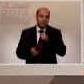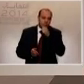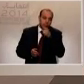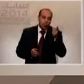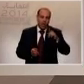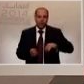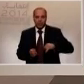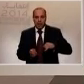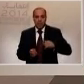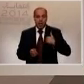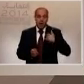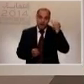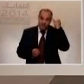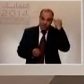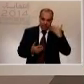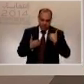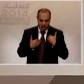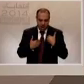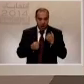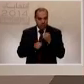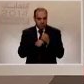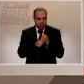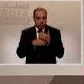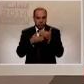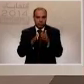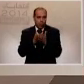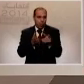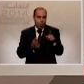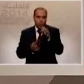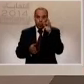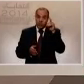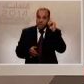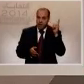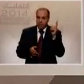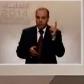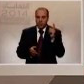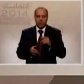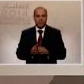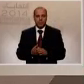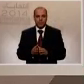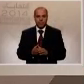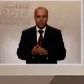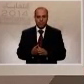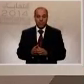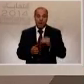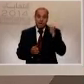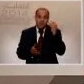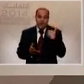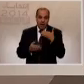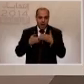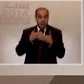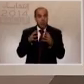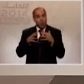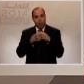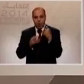وشبابا ان مشروعنا عماده الوئام بين كل التونسيين والتونسيات مشروعنا يبني